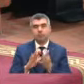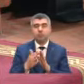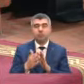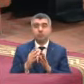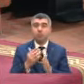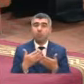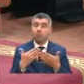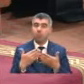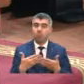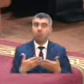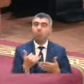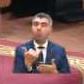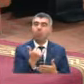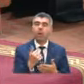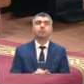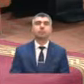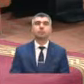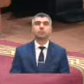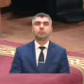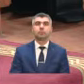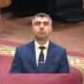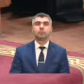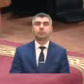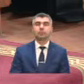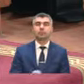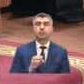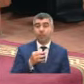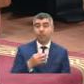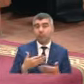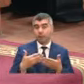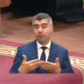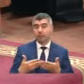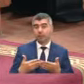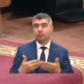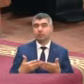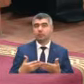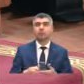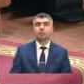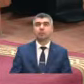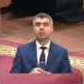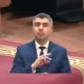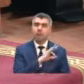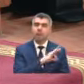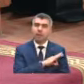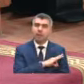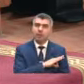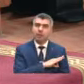مهم بزاف. لهذا راه لحد الان كيستافدوا من